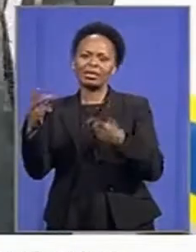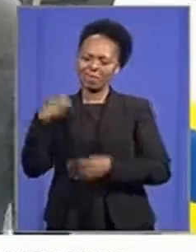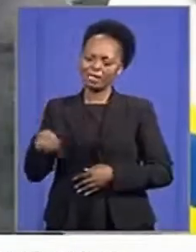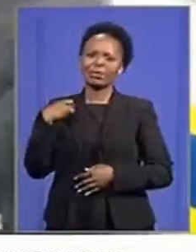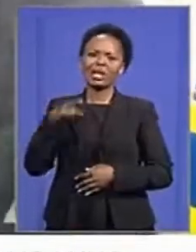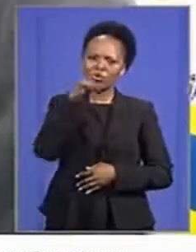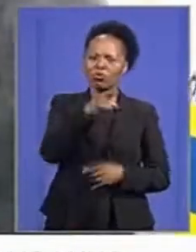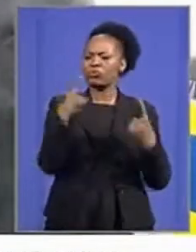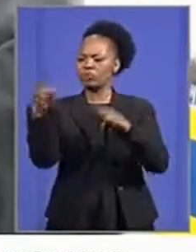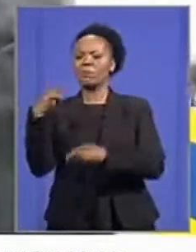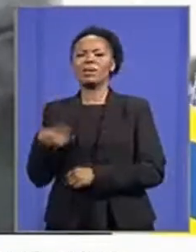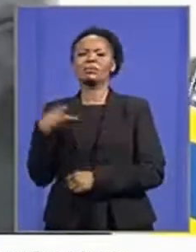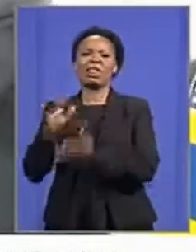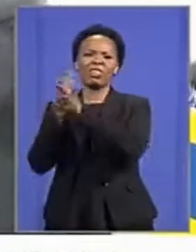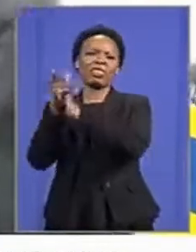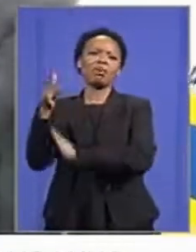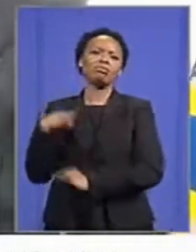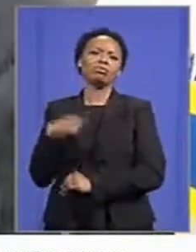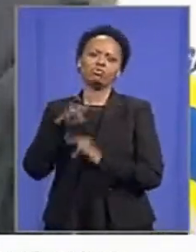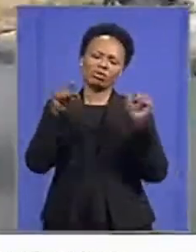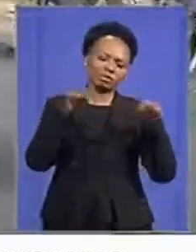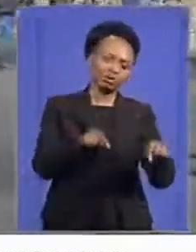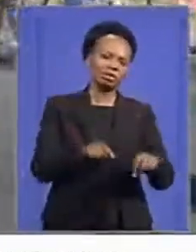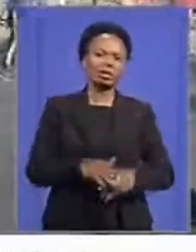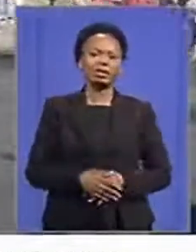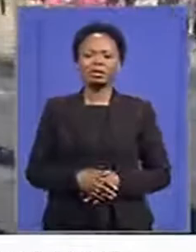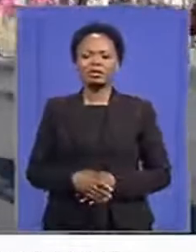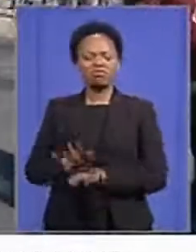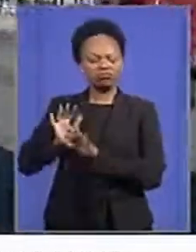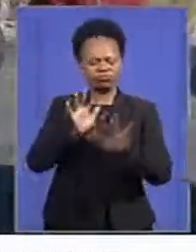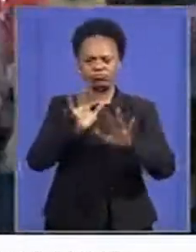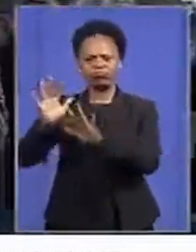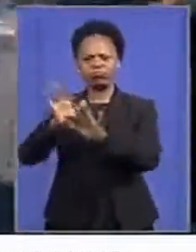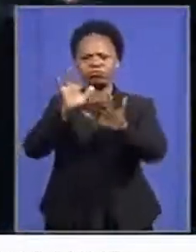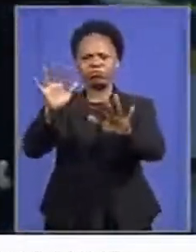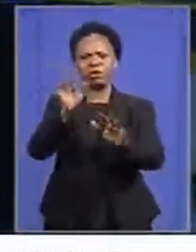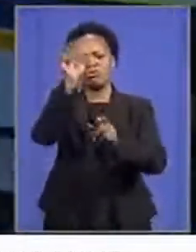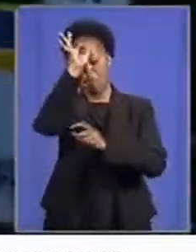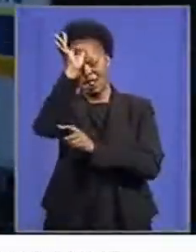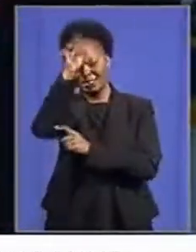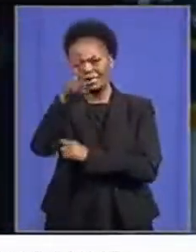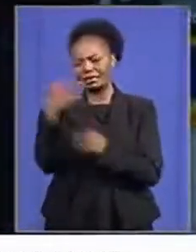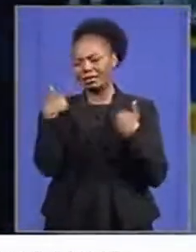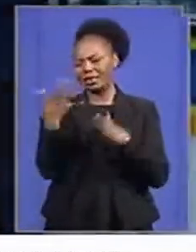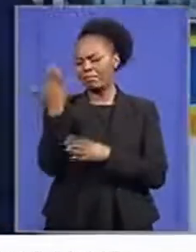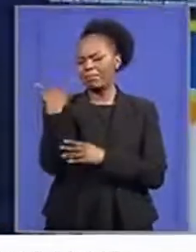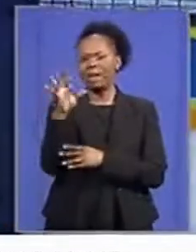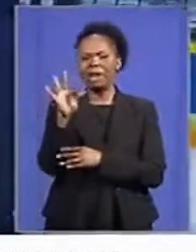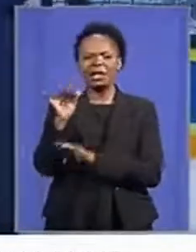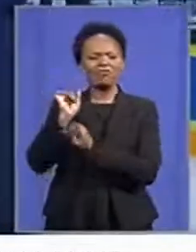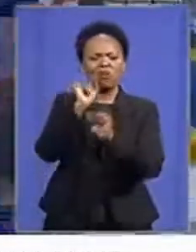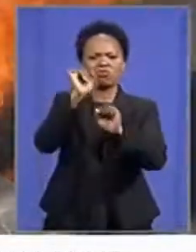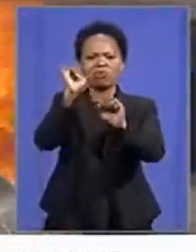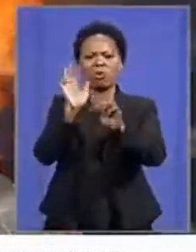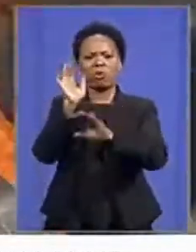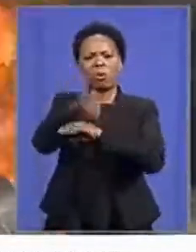batho ba 17 ka dikgaruru tša phatlalatša go tloga mo lemeganto ye e tsoša go hlongo ka mošupologo. Batho ba bangwe ba